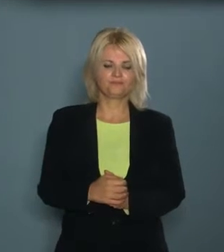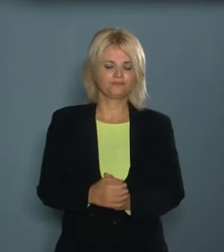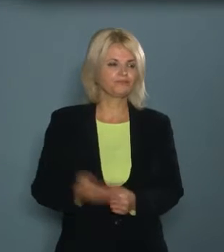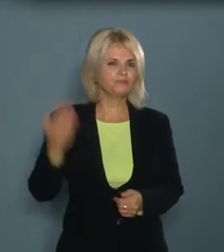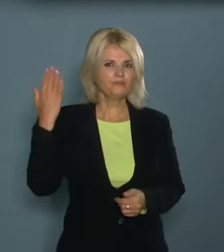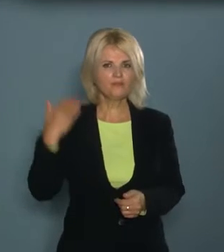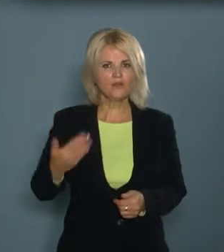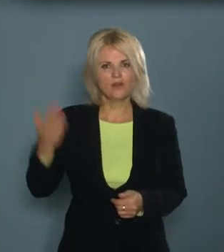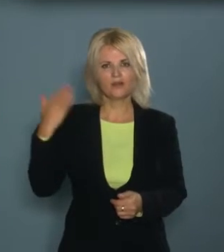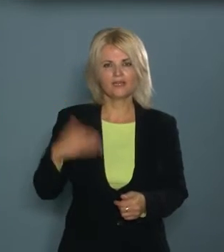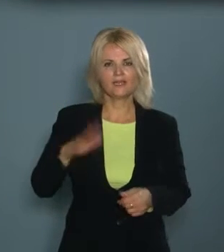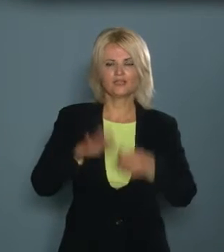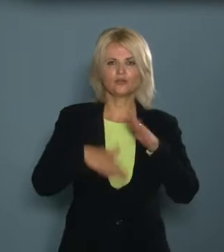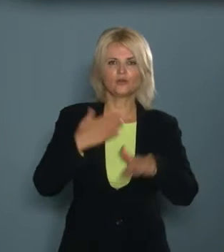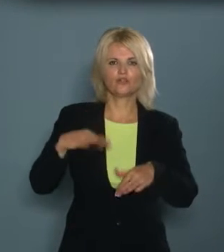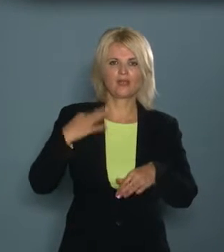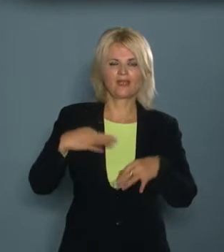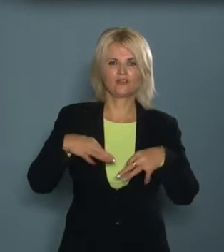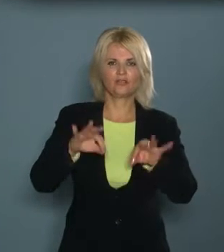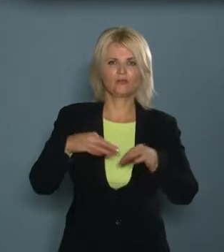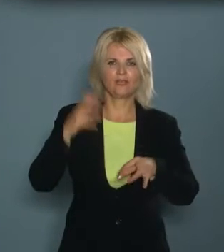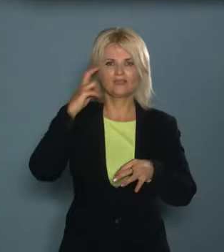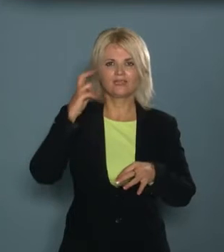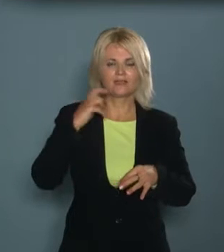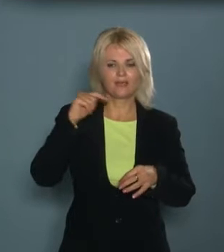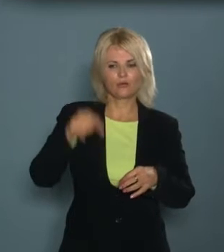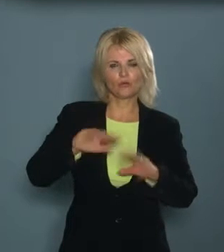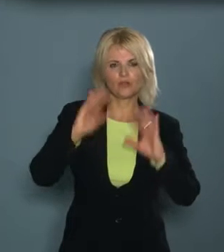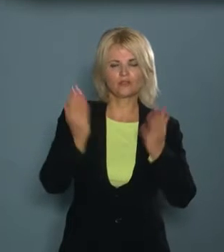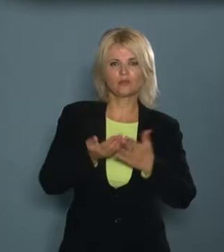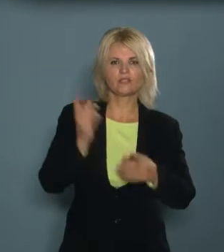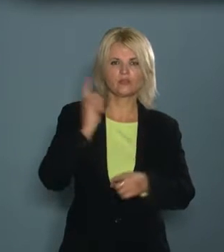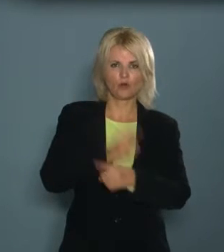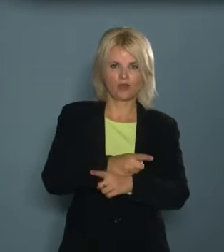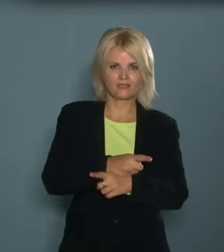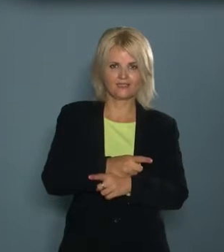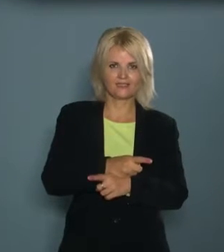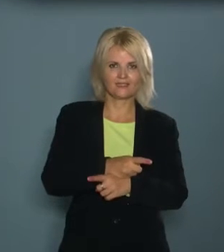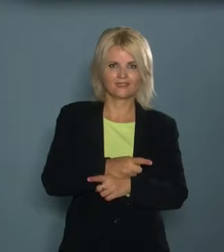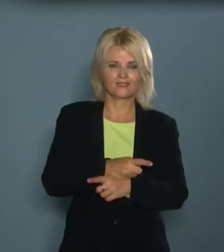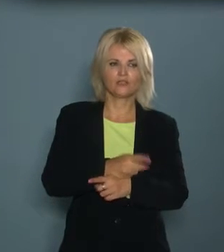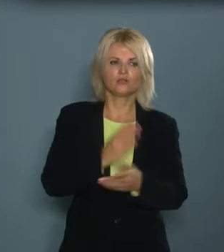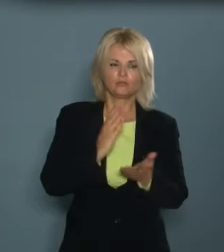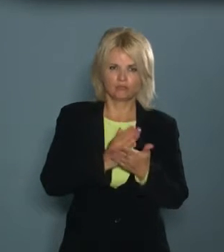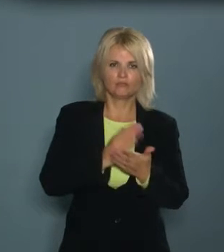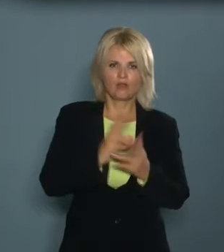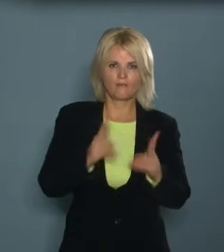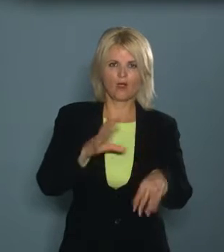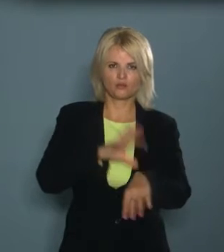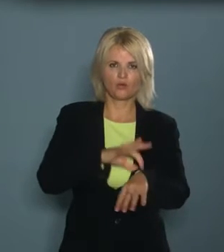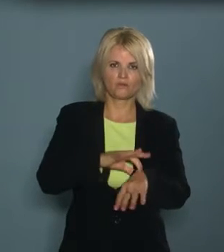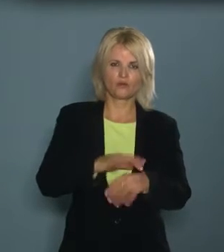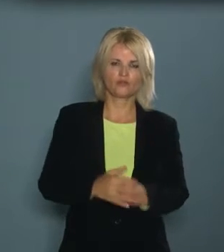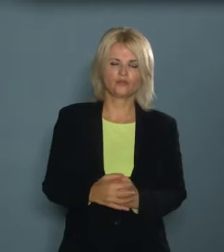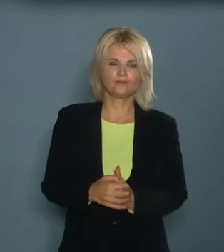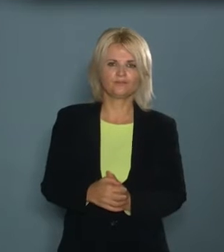A régi Soroksáron, az egészségügyi intézményben, ott is most az összes praxis be van töltve, ott